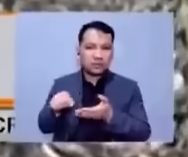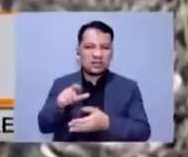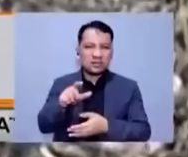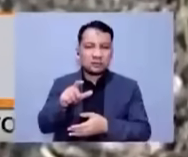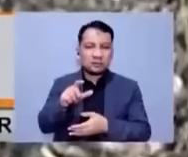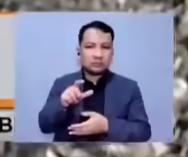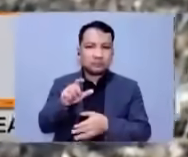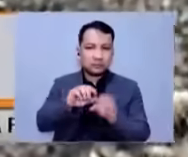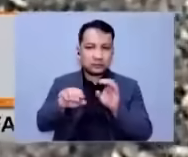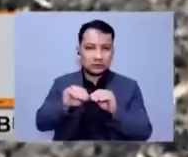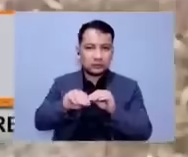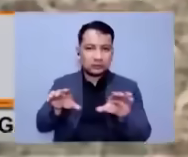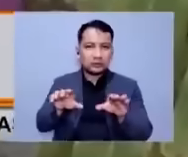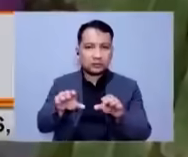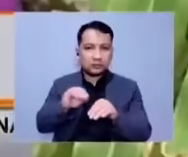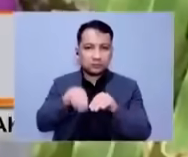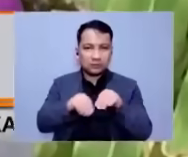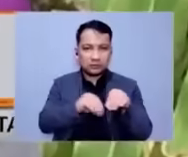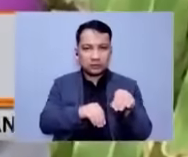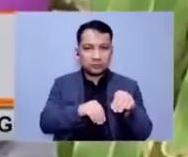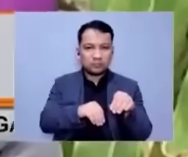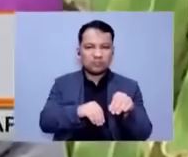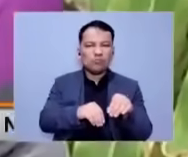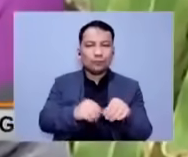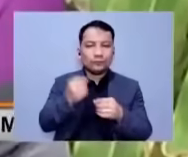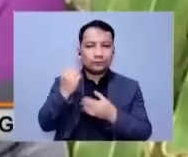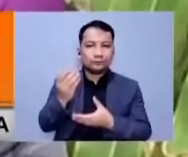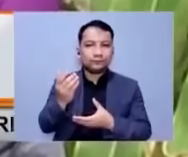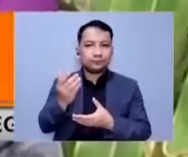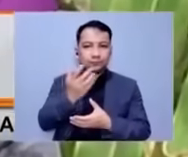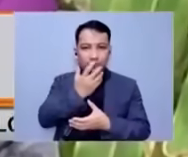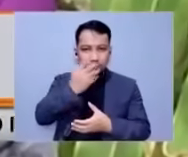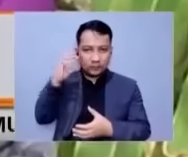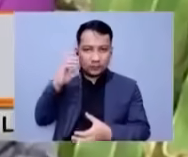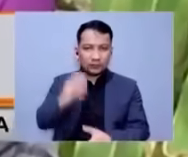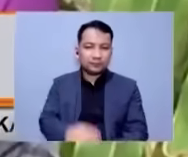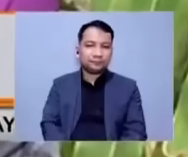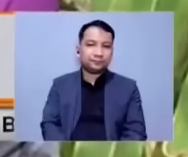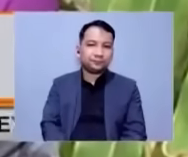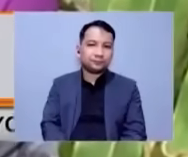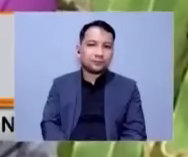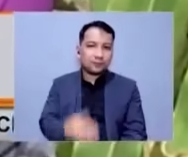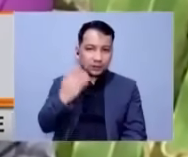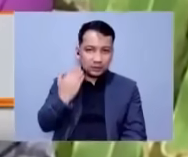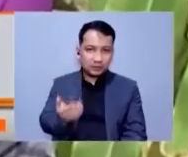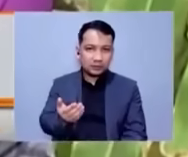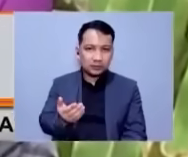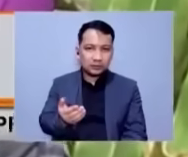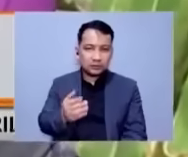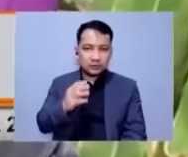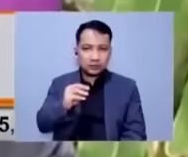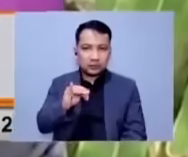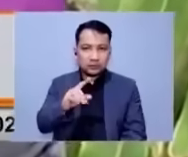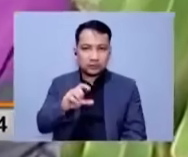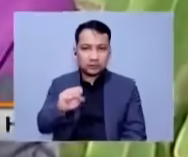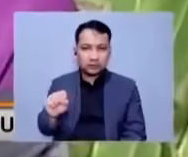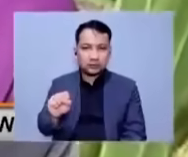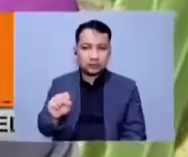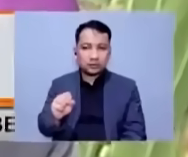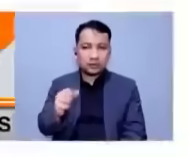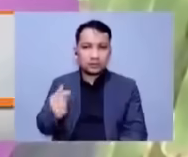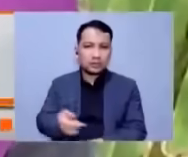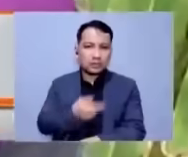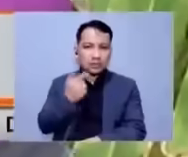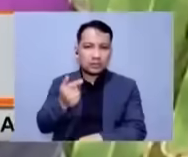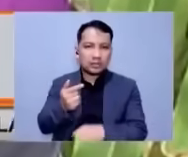pambayad sa pagpapatanim ng mais. Sobrang init, ma'am. Namamatay yung mga mais. Kaya matagal nang hindi